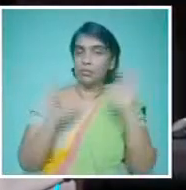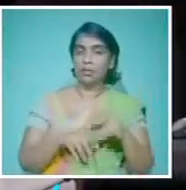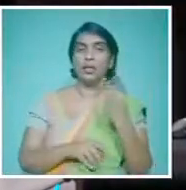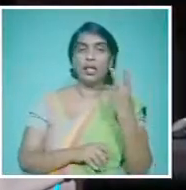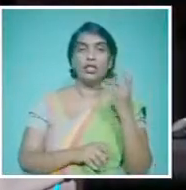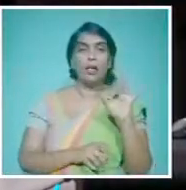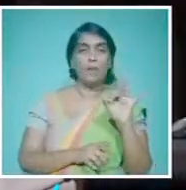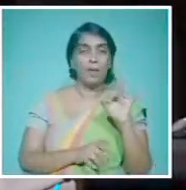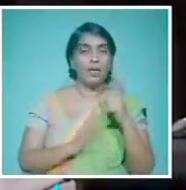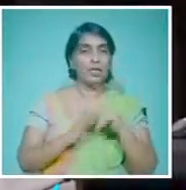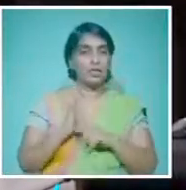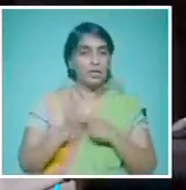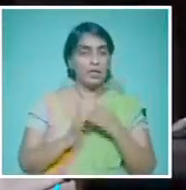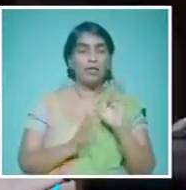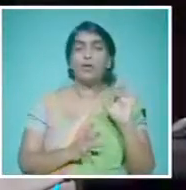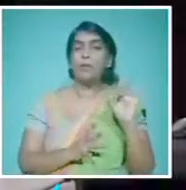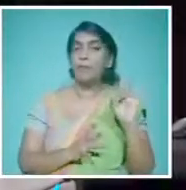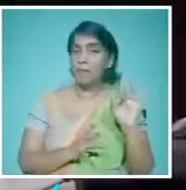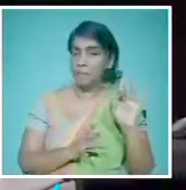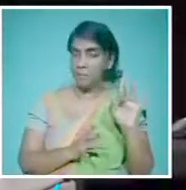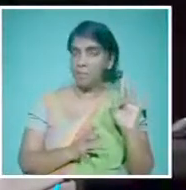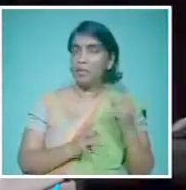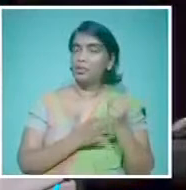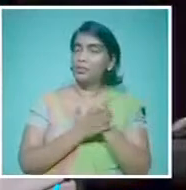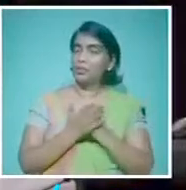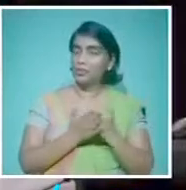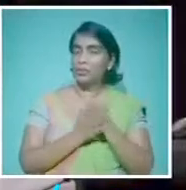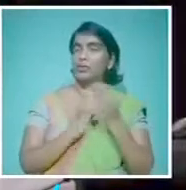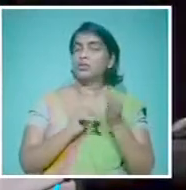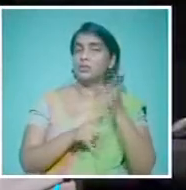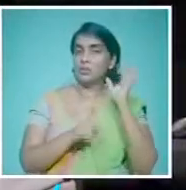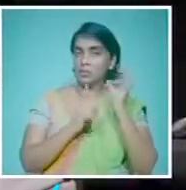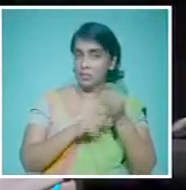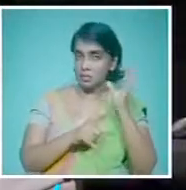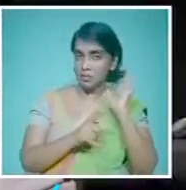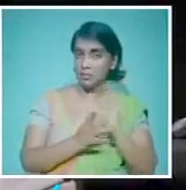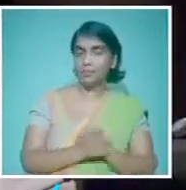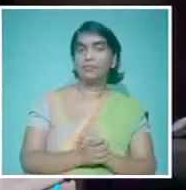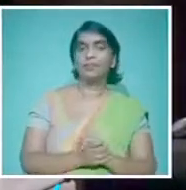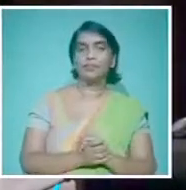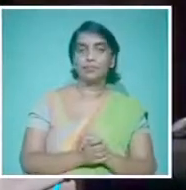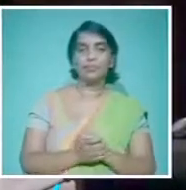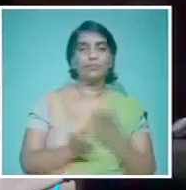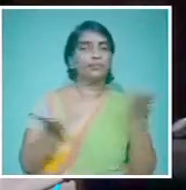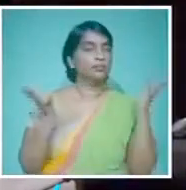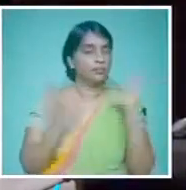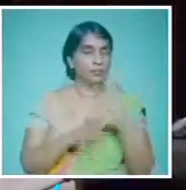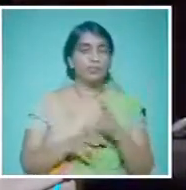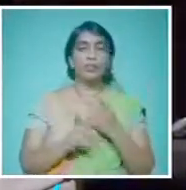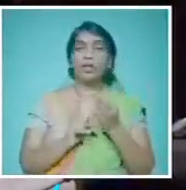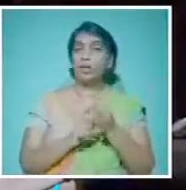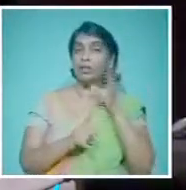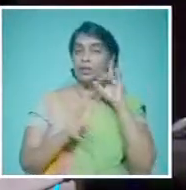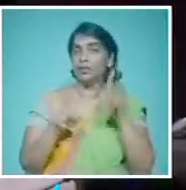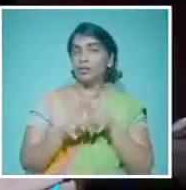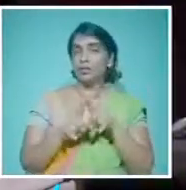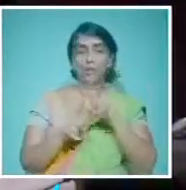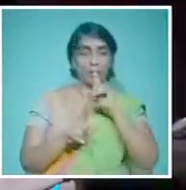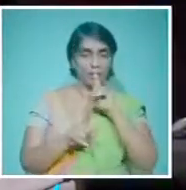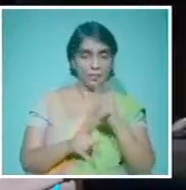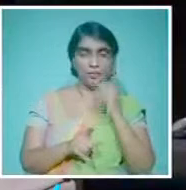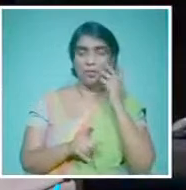jana hari masa paros senda sielu masa bahaputi orangna. Kandu uwa itu mage jana aja butuh hati ada. Kandu wala